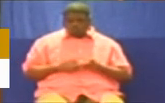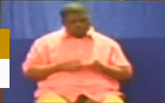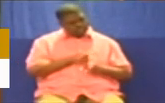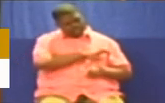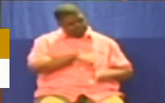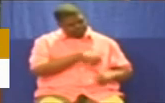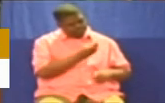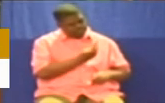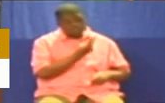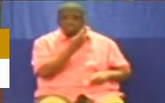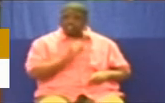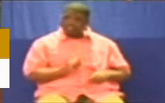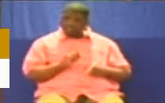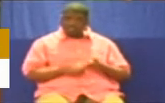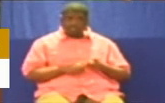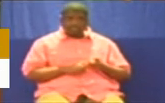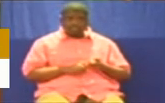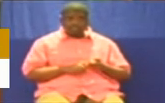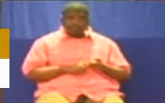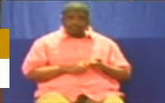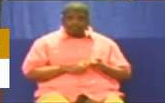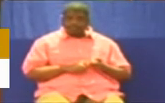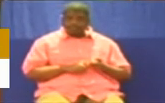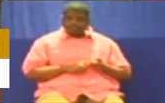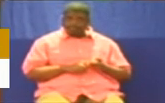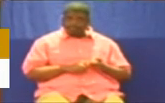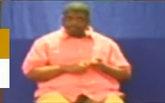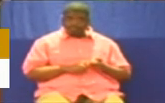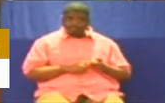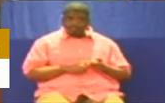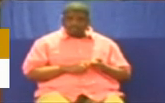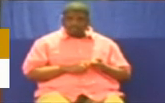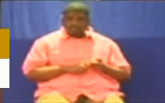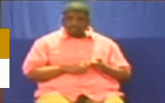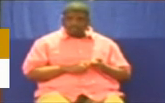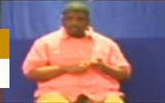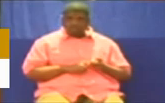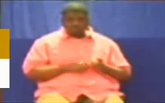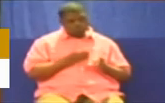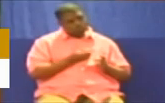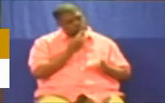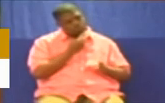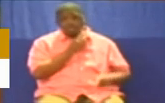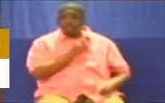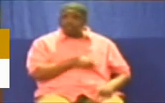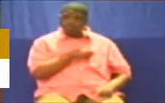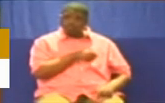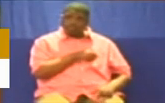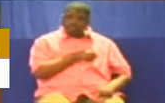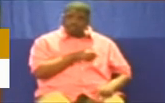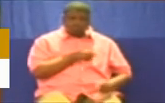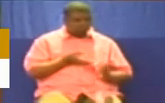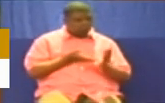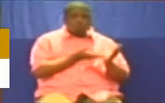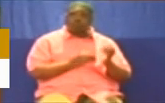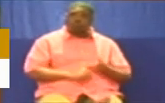2020, the Deep Sea Fisheries Management and Development Bill 2020, na kwa kura zilizopigwa mswada huu